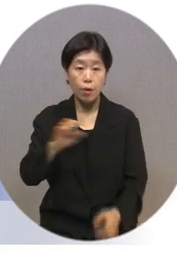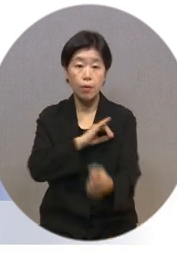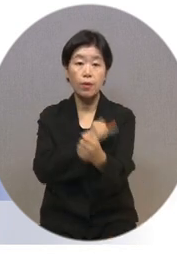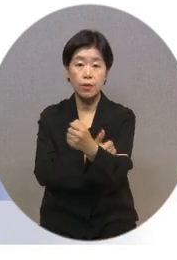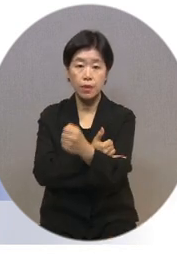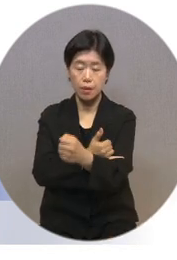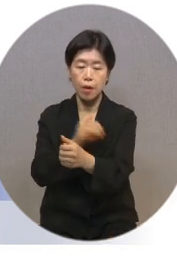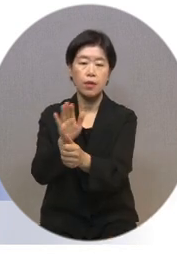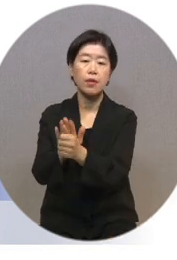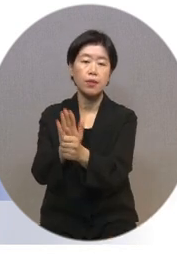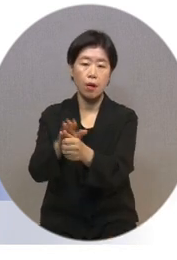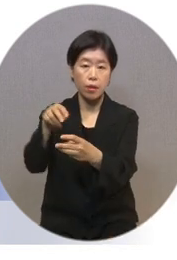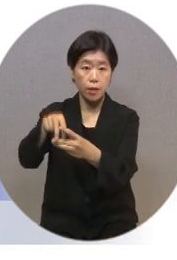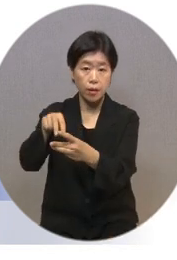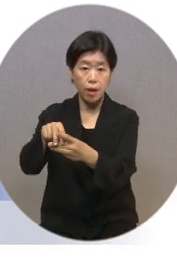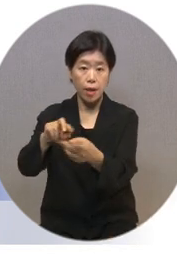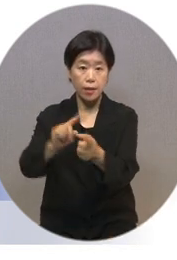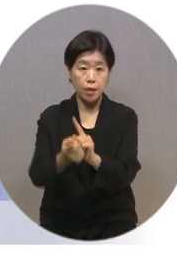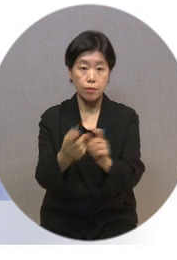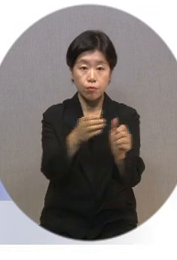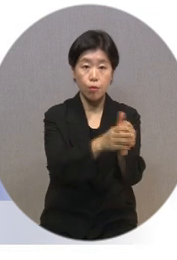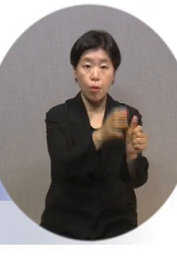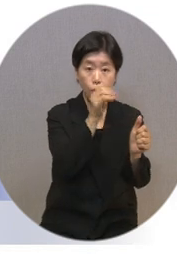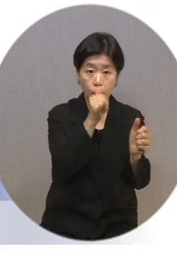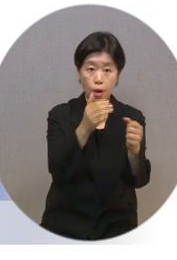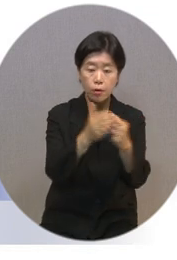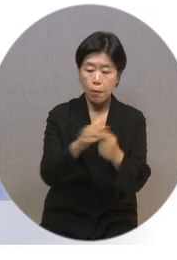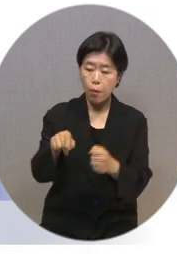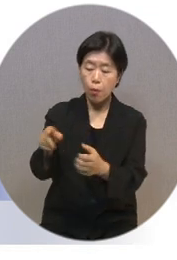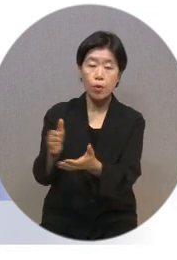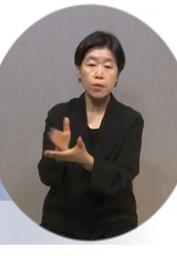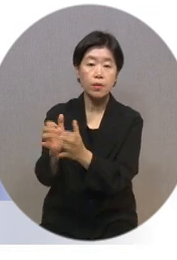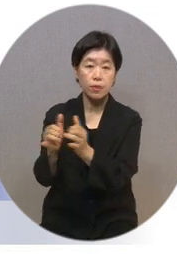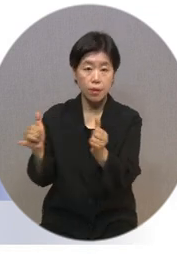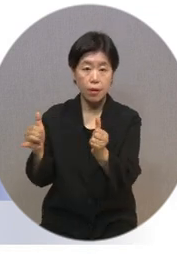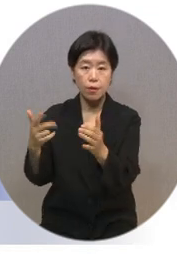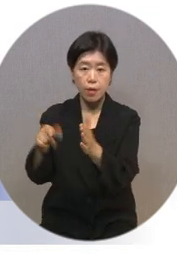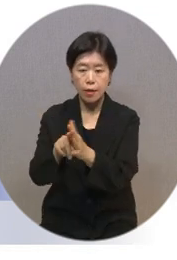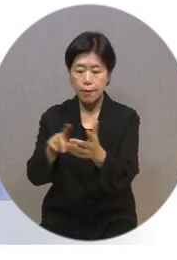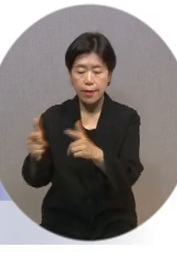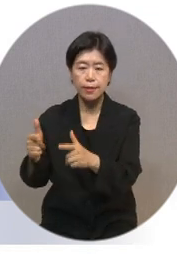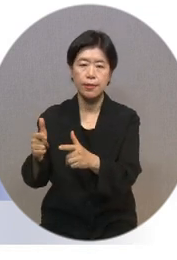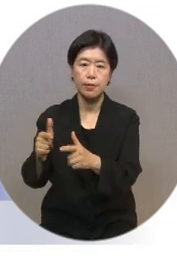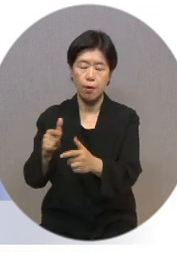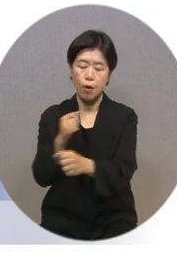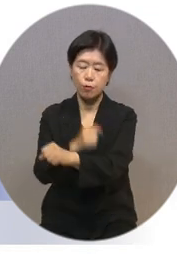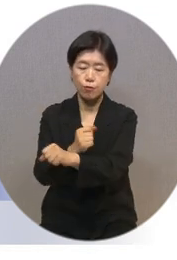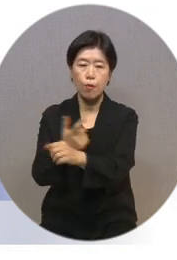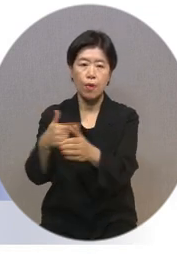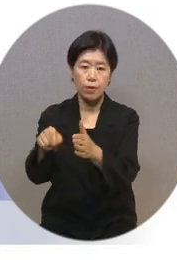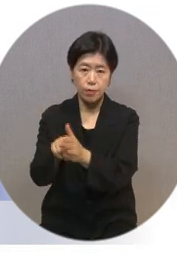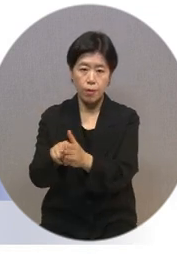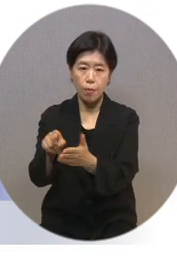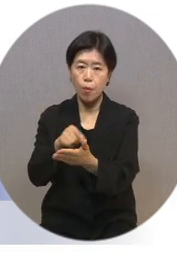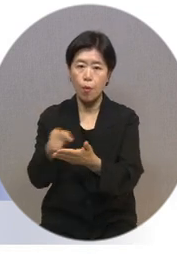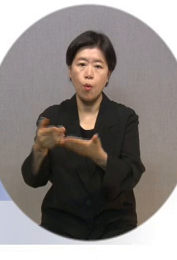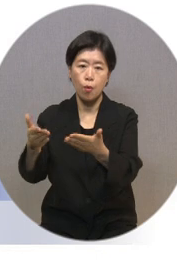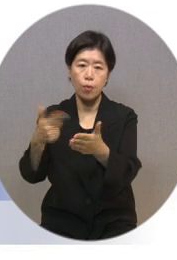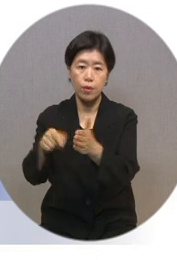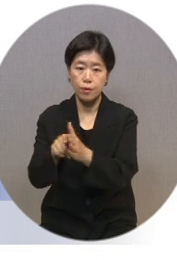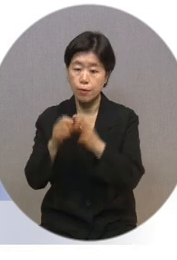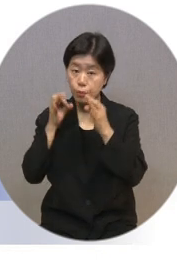권익지원센터를 위탁받은 만큼 종사자들의 인권침해 예방과 권익증진을 위해 노력하겠다고 밝혔습니다.